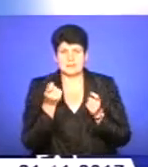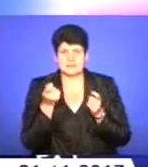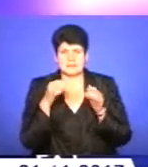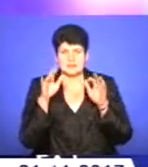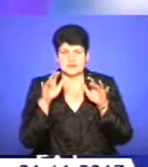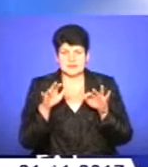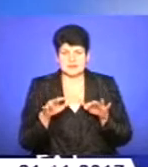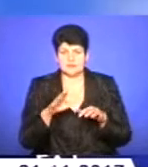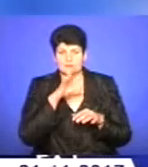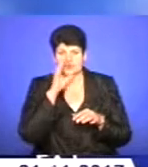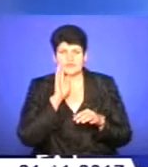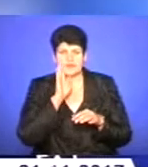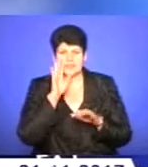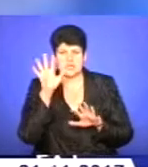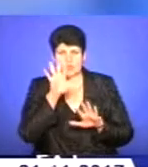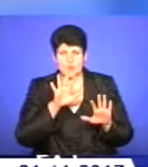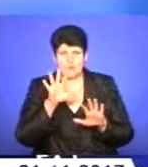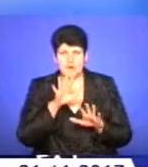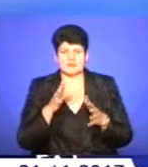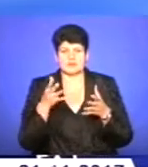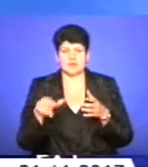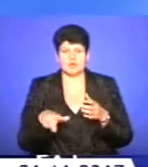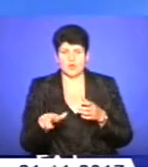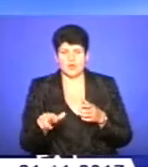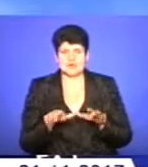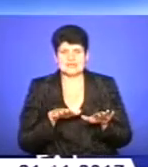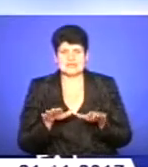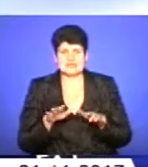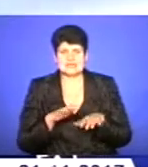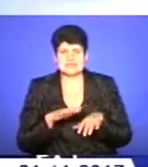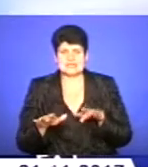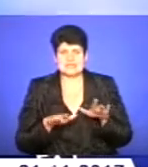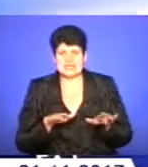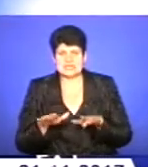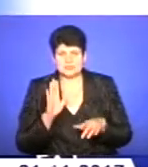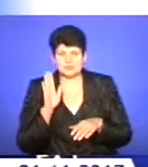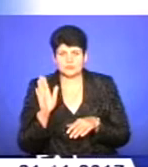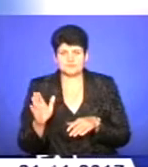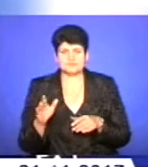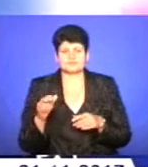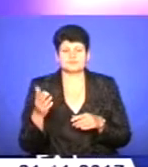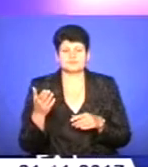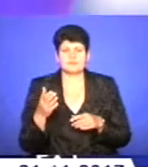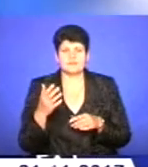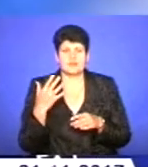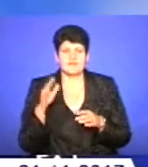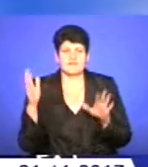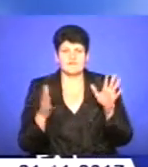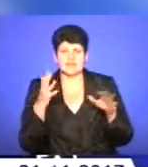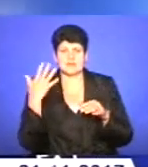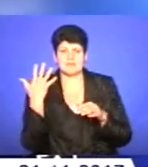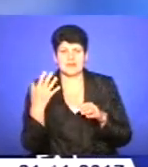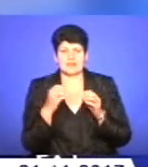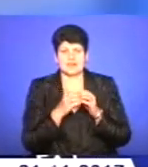вранці місцями туман, на дорогах ожеледиться, вітер південно-східний 5-10 метрів за секунду і температурні